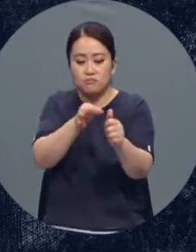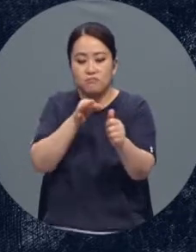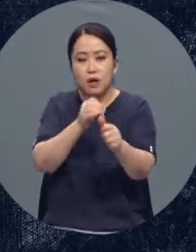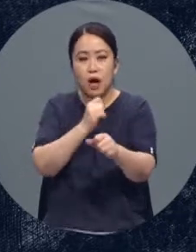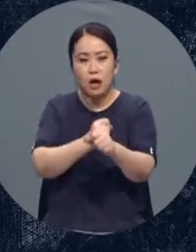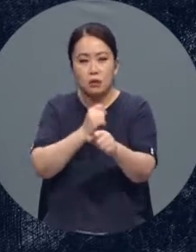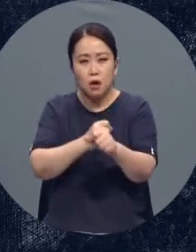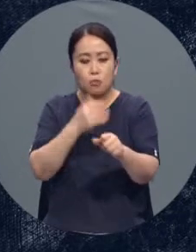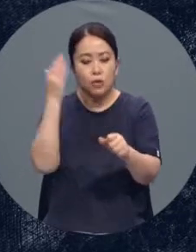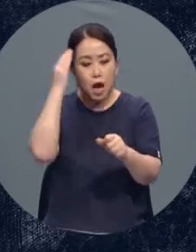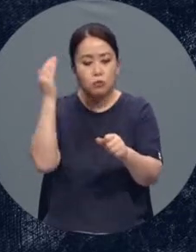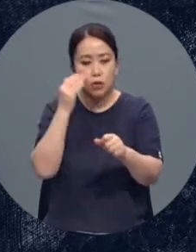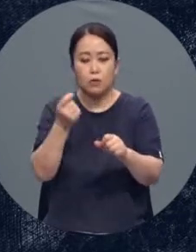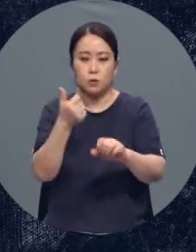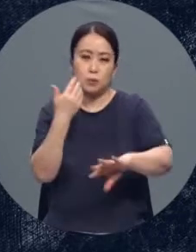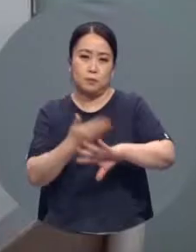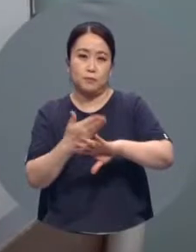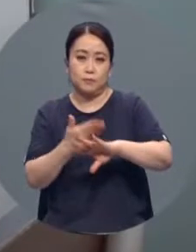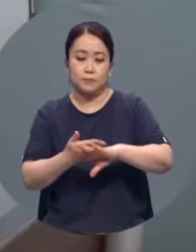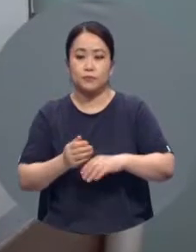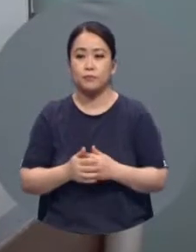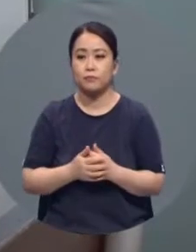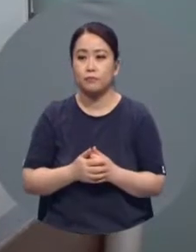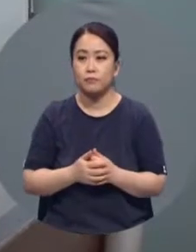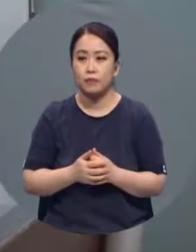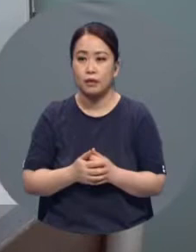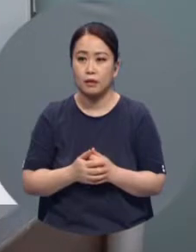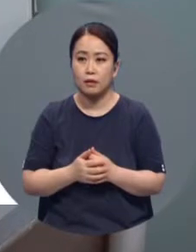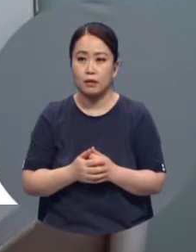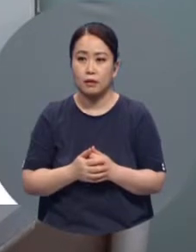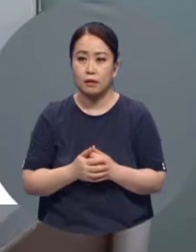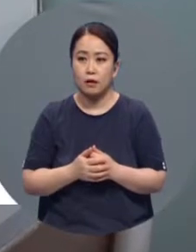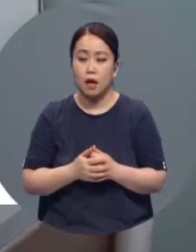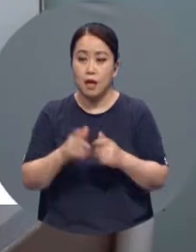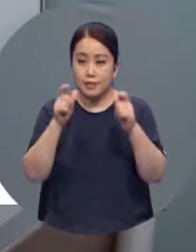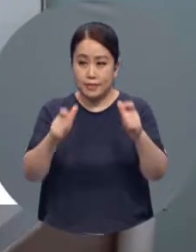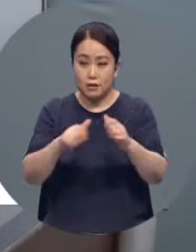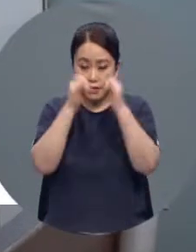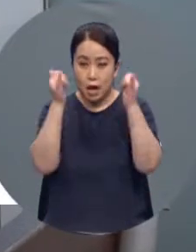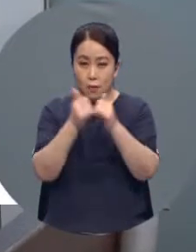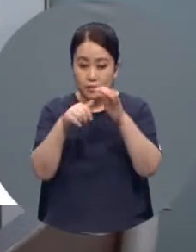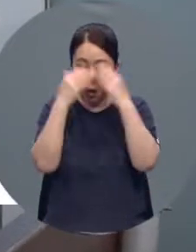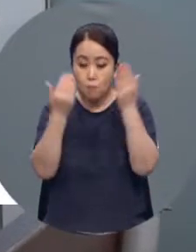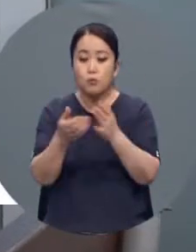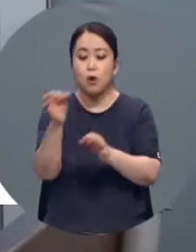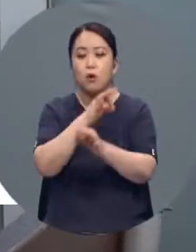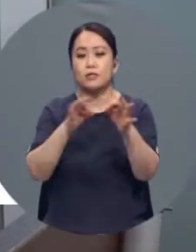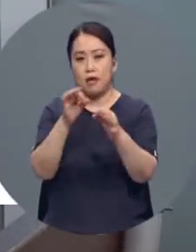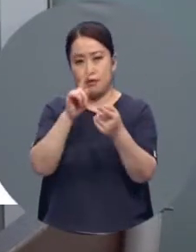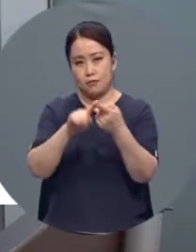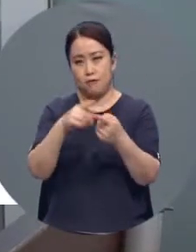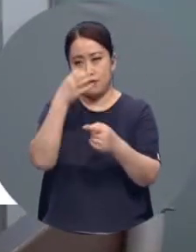대조적입니다. On se verran muuttunut ainakin, että paljon sieltä tulee rahaa.